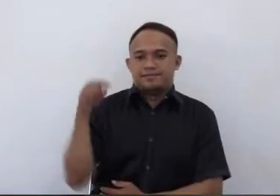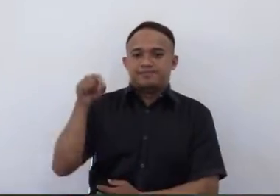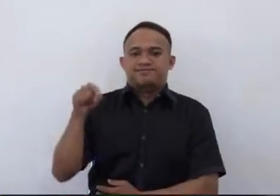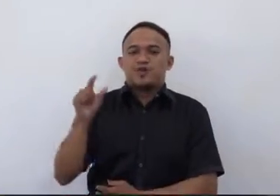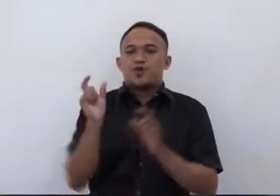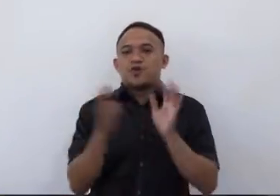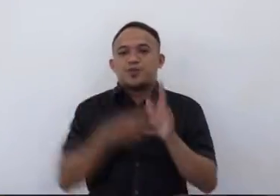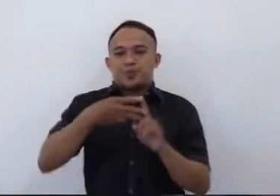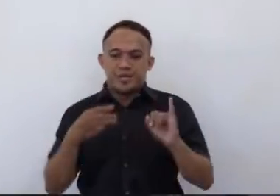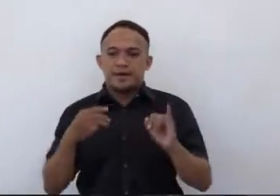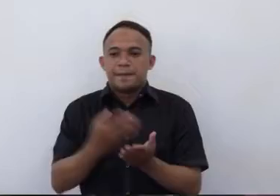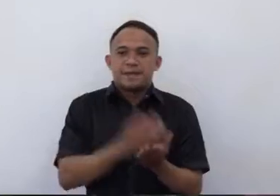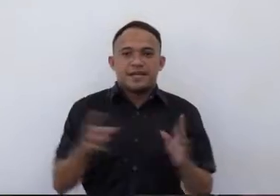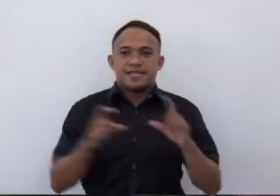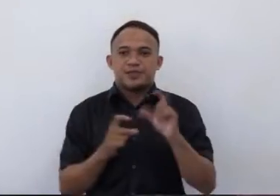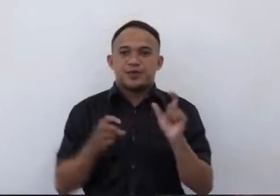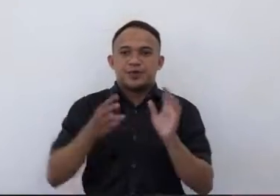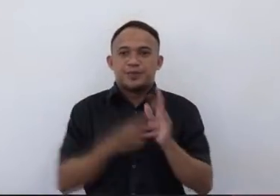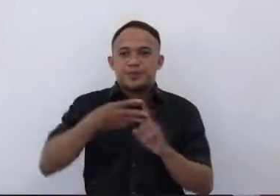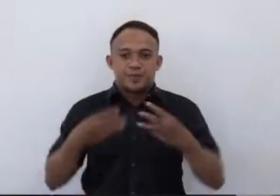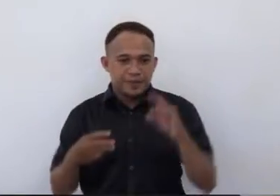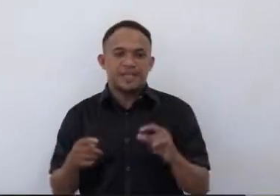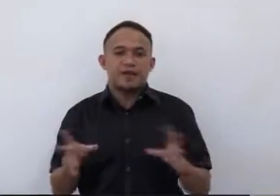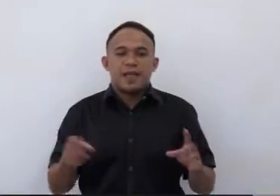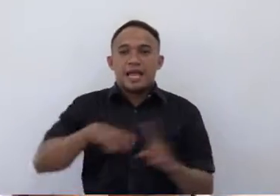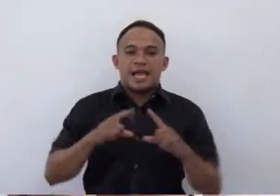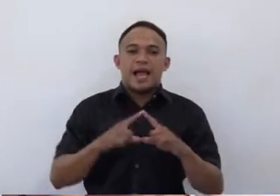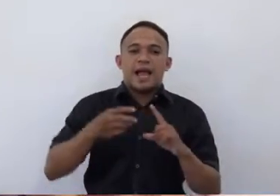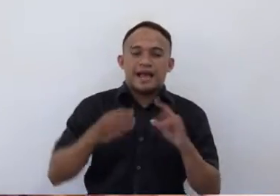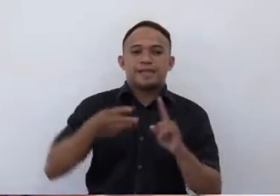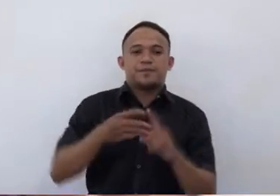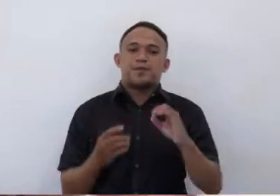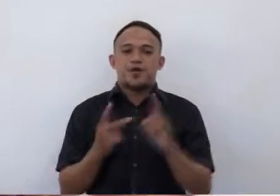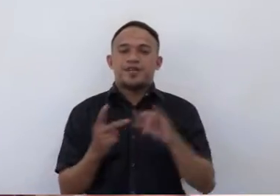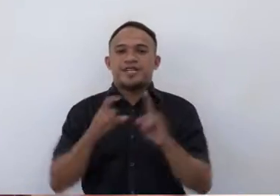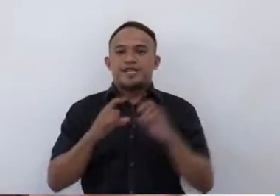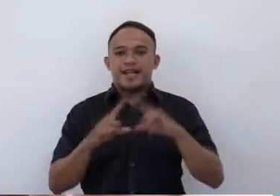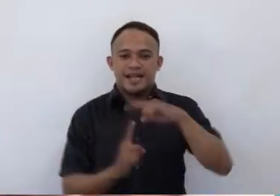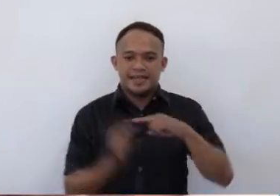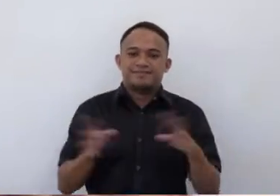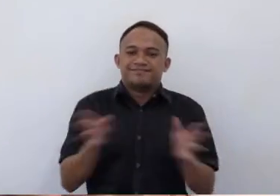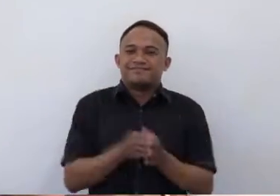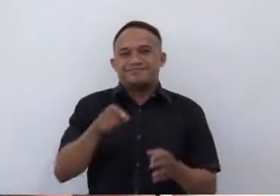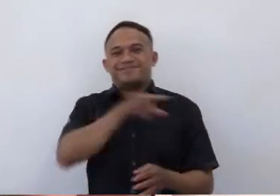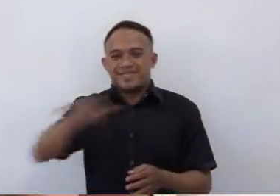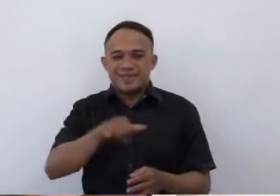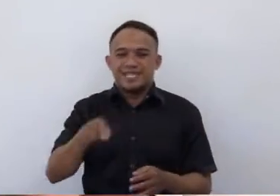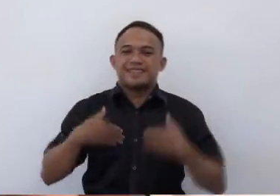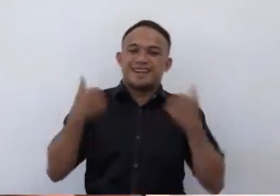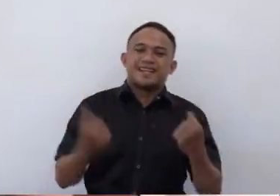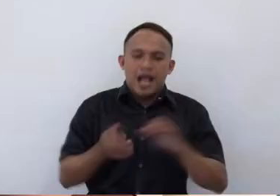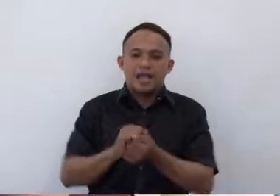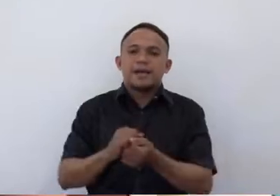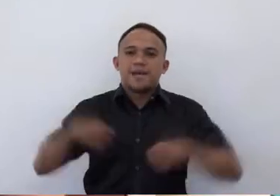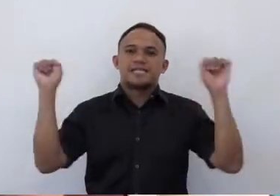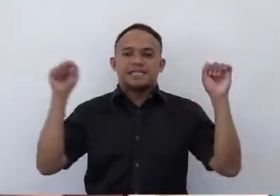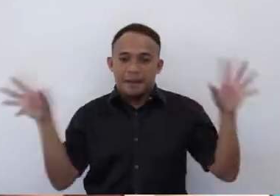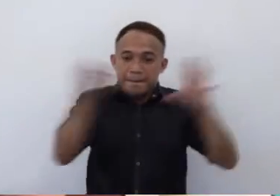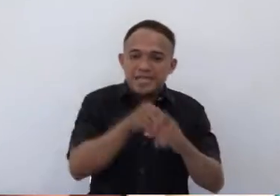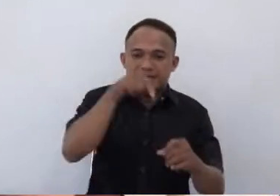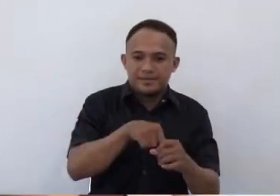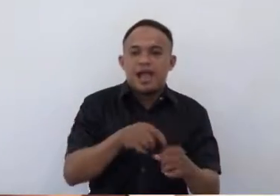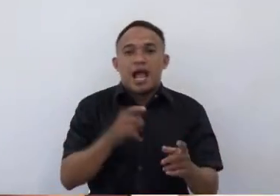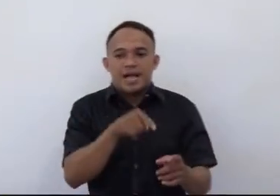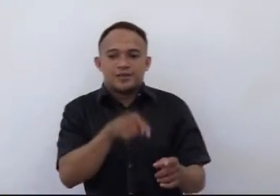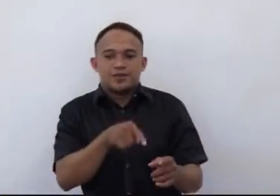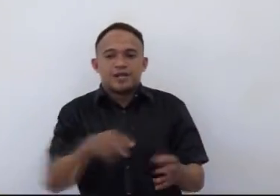karbohidrat dan energi yang sehat pengganti beras. Hal itu sejalan dengan upaya Kementerian Pertanian Republik Indonesia yang